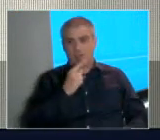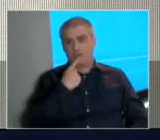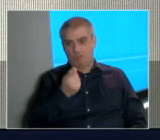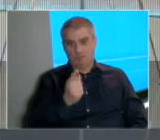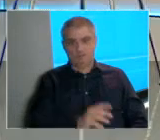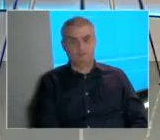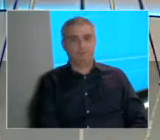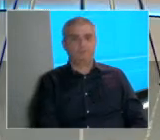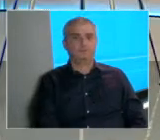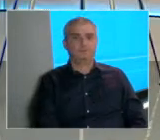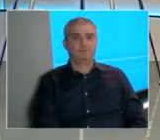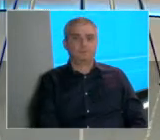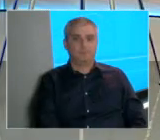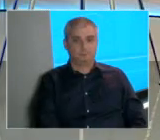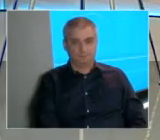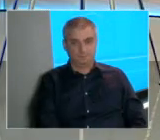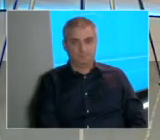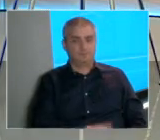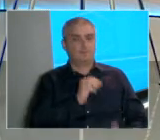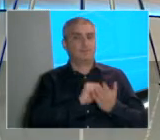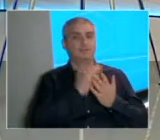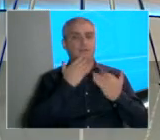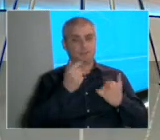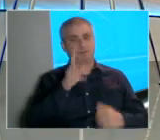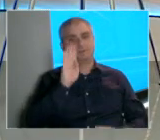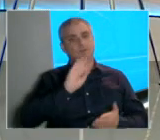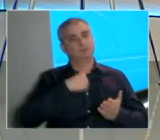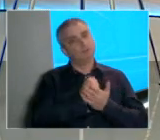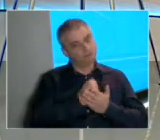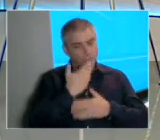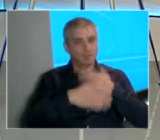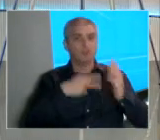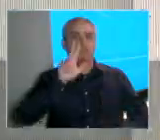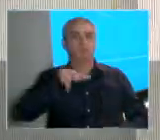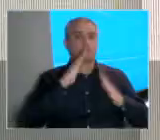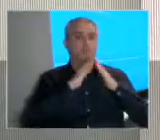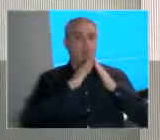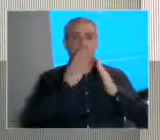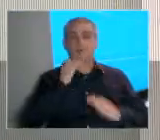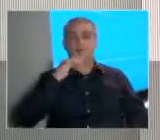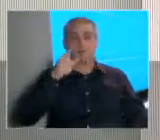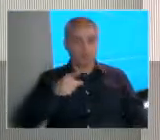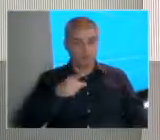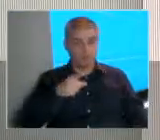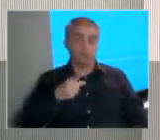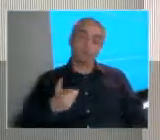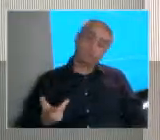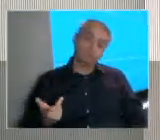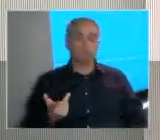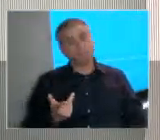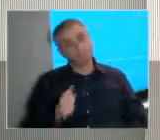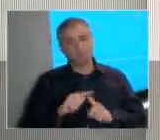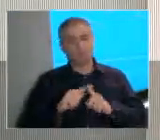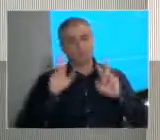שם. טוב, בישראל היום, נתניהו אישר, יקודמו כ-3,000 יחידות דיור ביהודה ושומרון, כן, זה